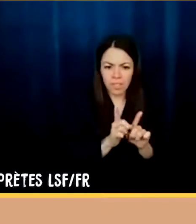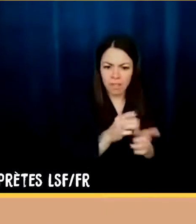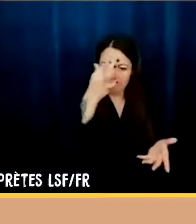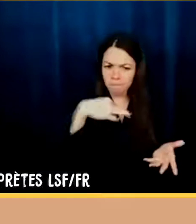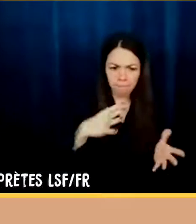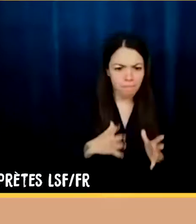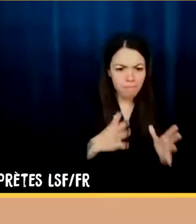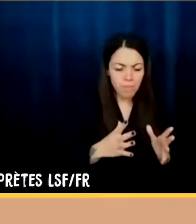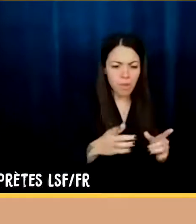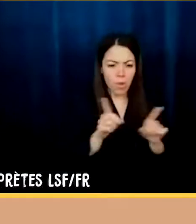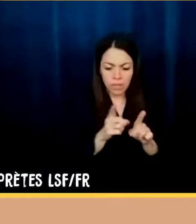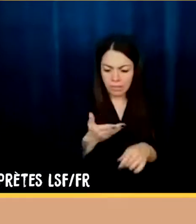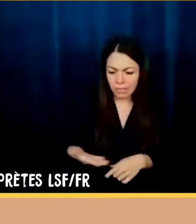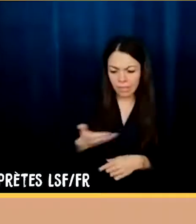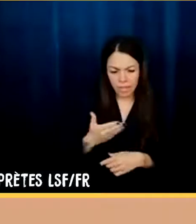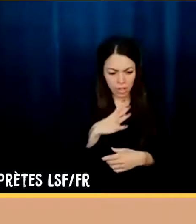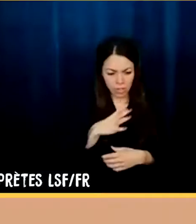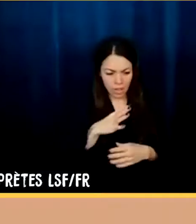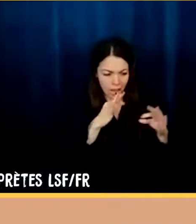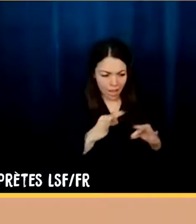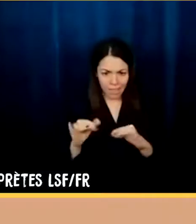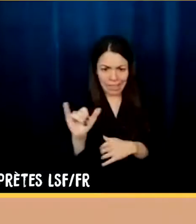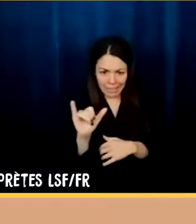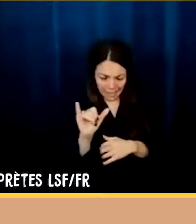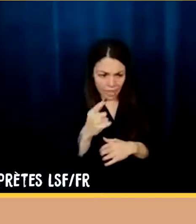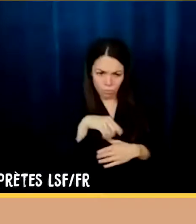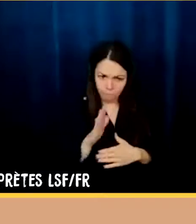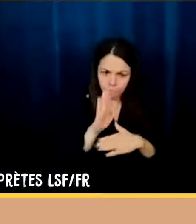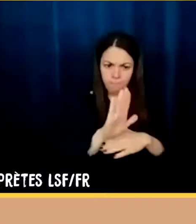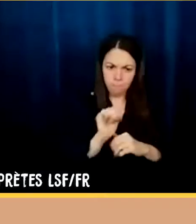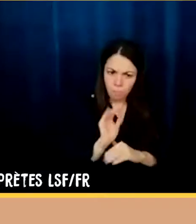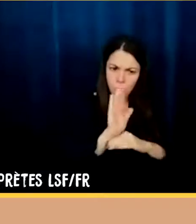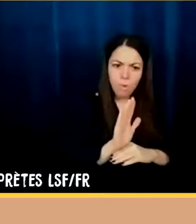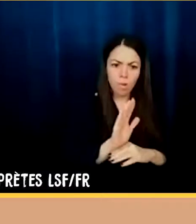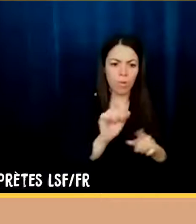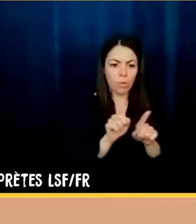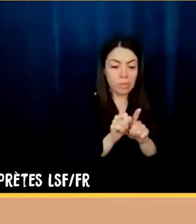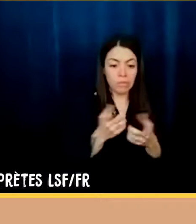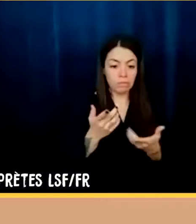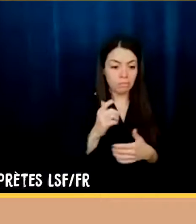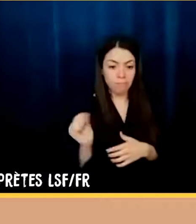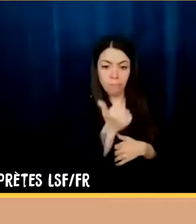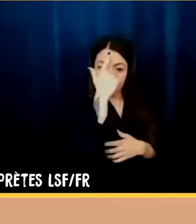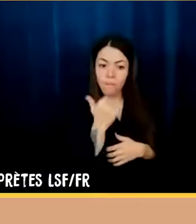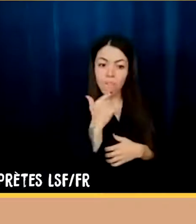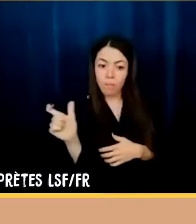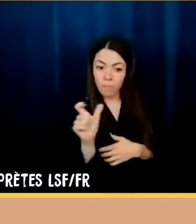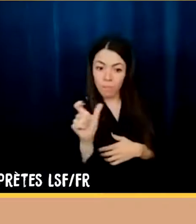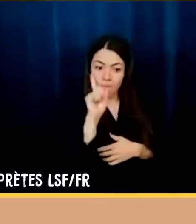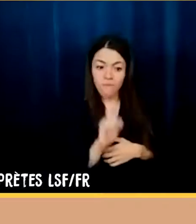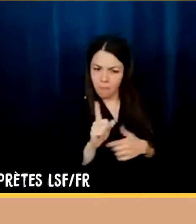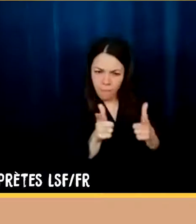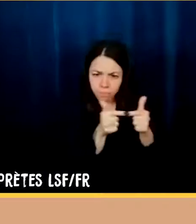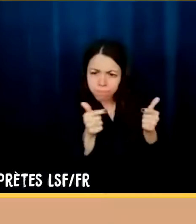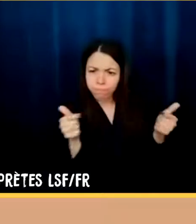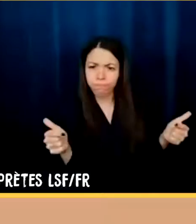aux concernés, ce regard intersectionnel, la pluralité des femmes musulmanes que nous sommes. Et j'insiste vraiment